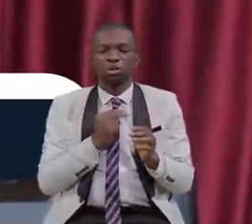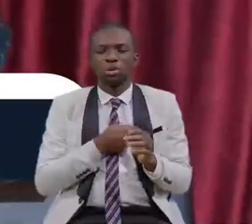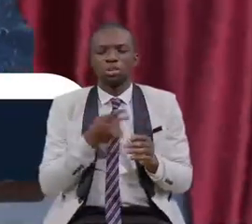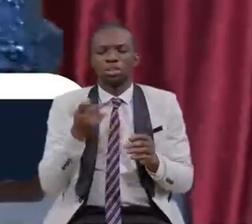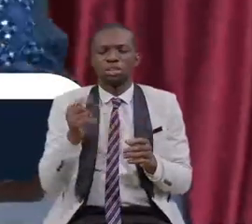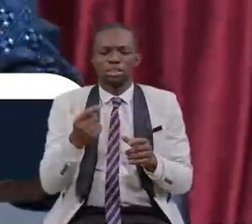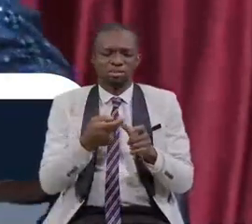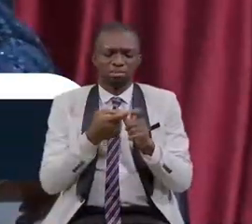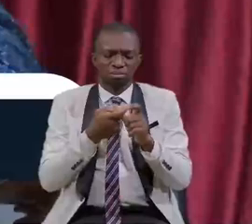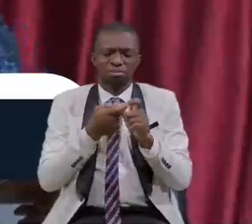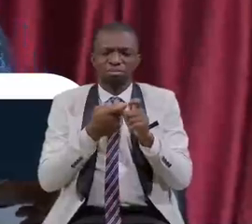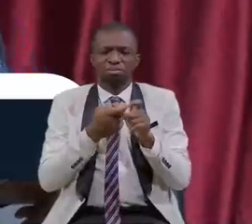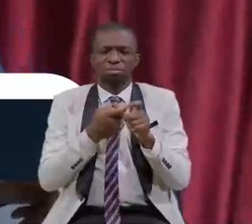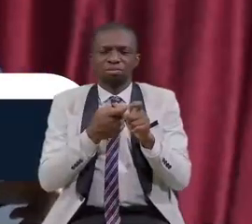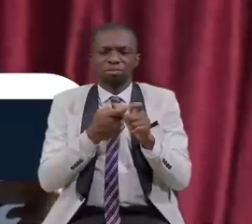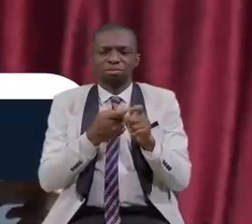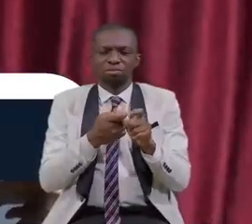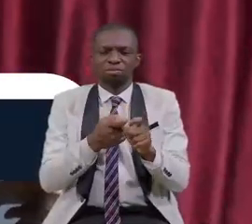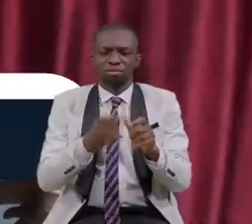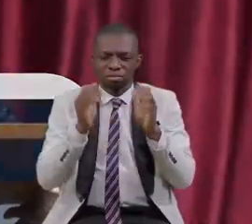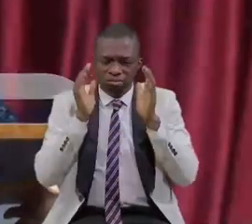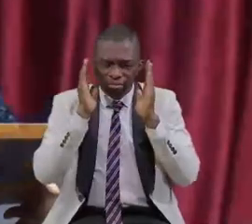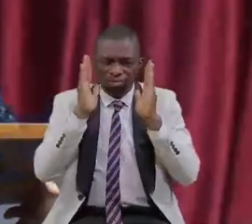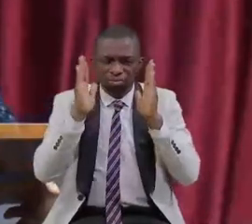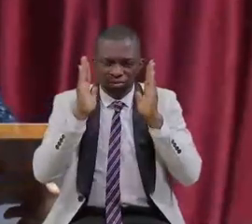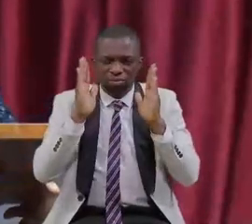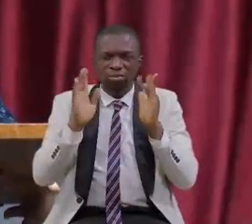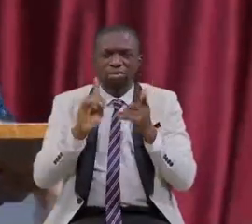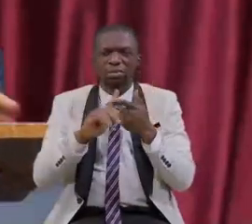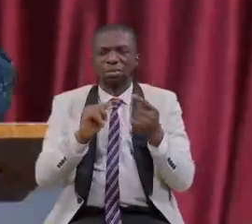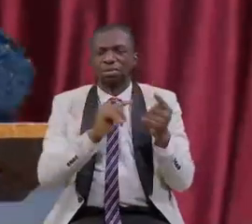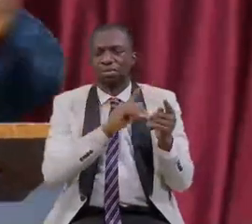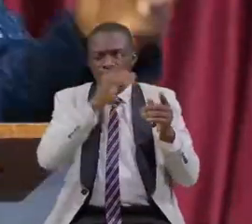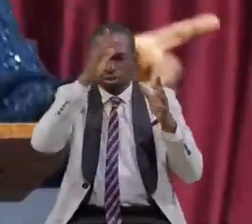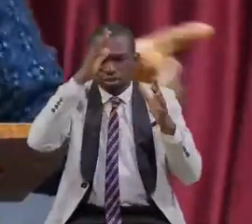nous avons la poursuite du royaume du Père.